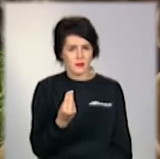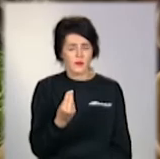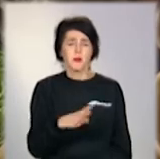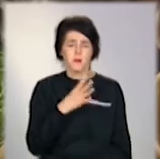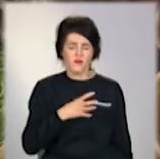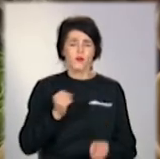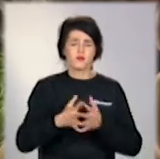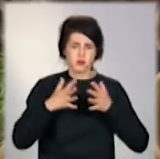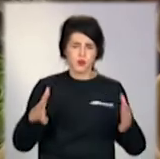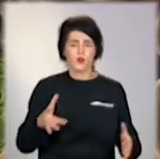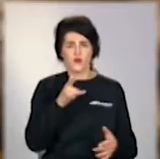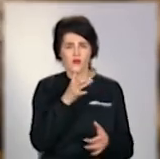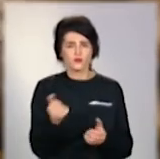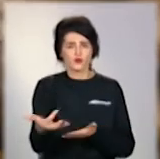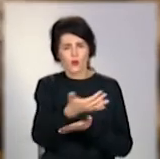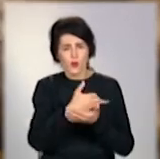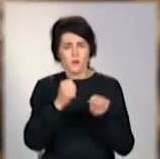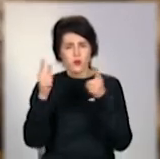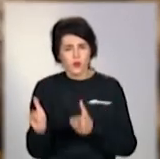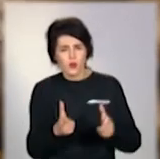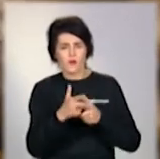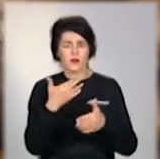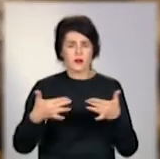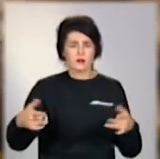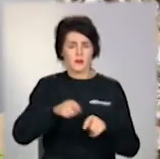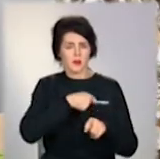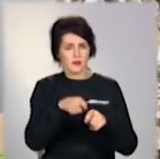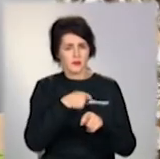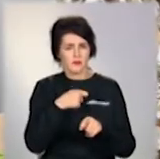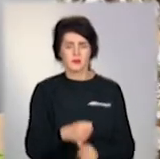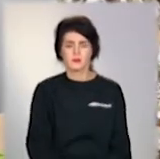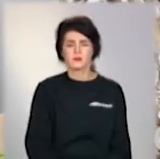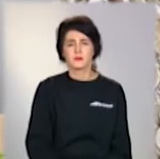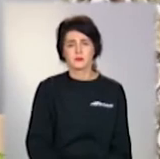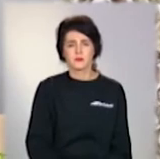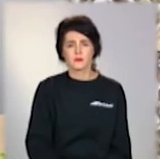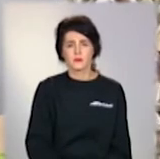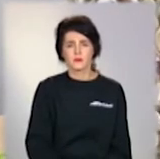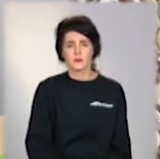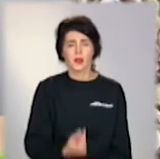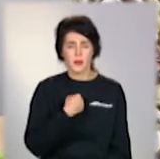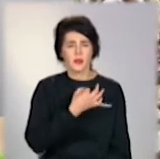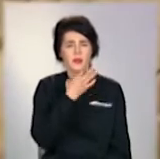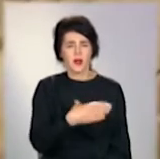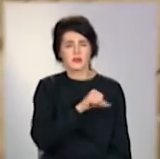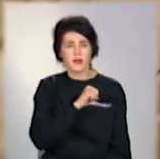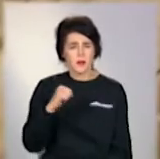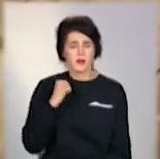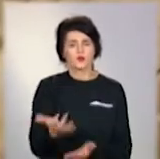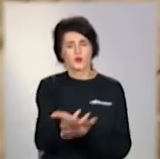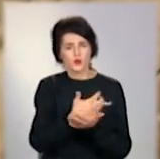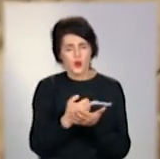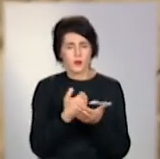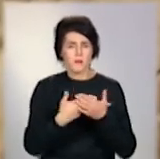найбільше часу йде, щоб зібрати та підготувати сировину. Мені подобається іменно самой собирати це все. На